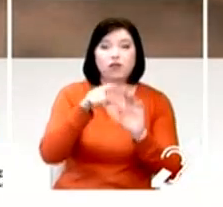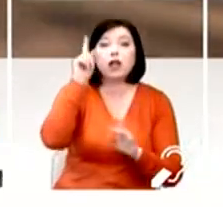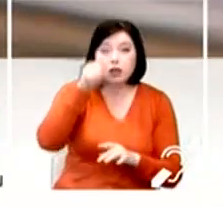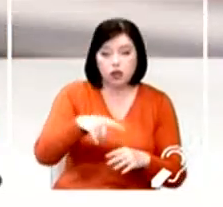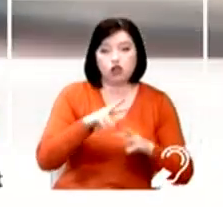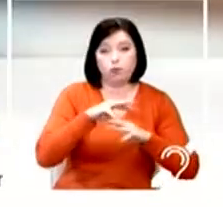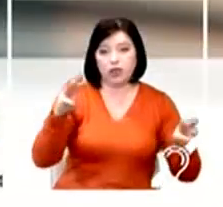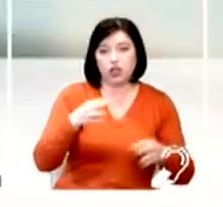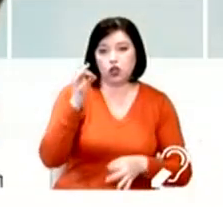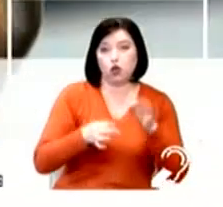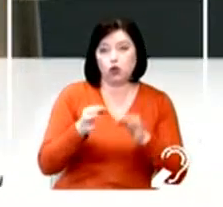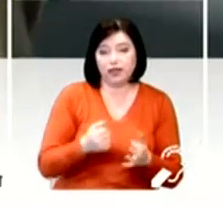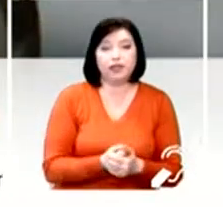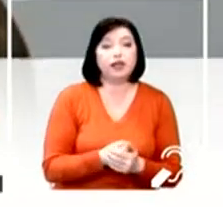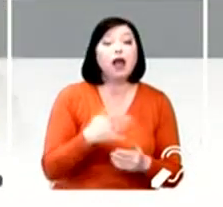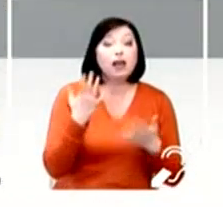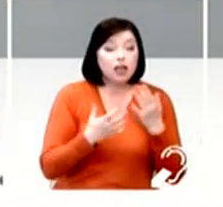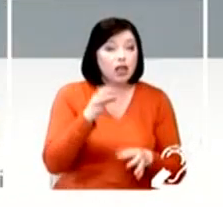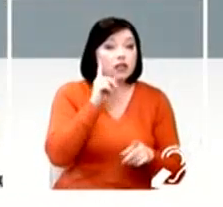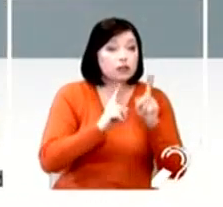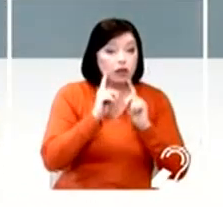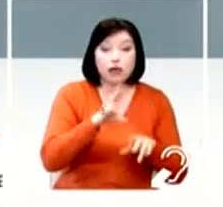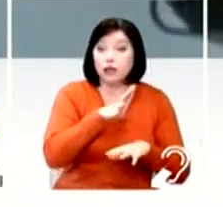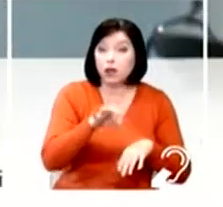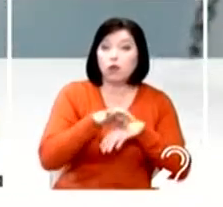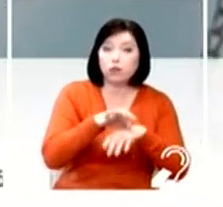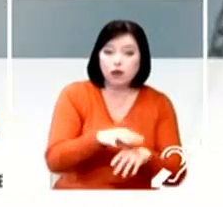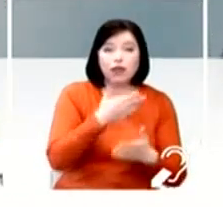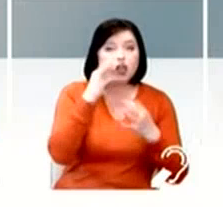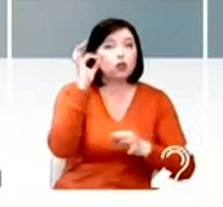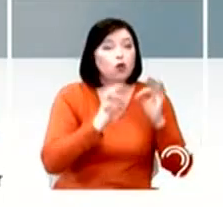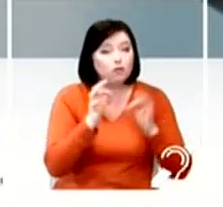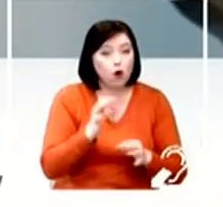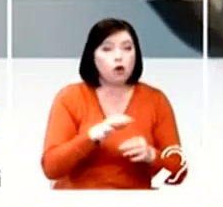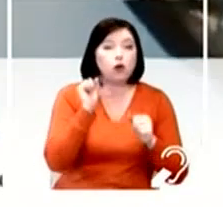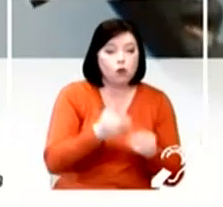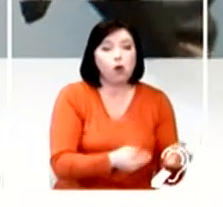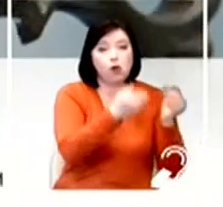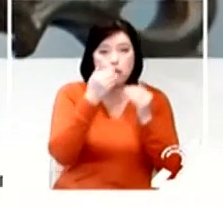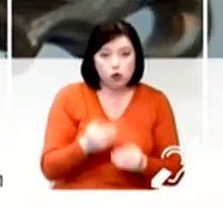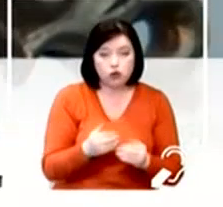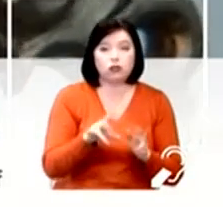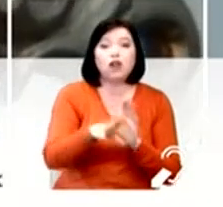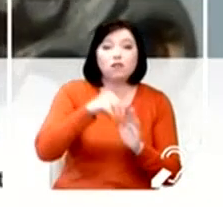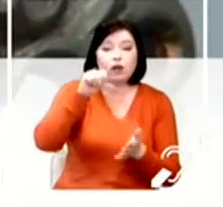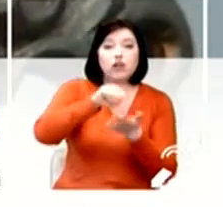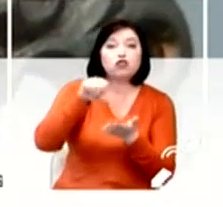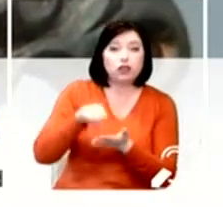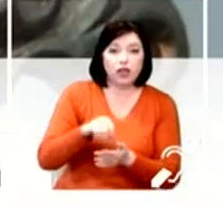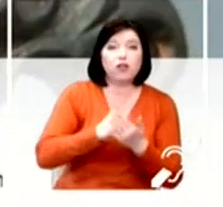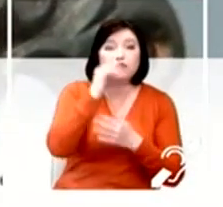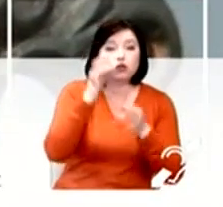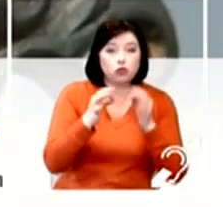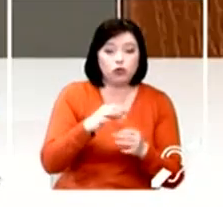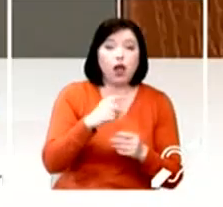către ministrul justiției. În cazul în care ședințele nu au avut loc din lipsă de quorum, se va recurge la varianta de alegerea membrilor CSM